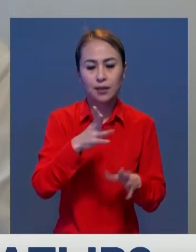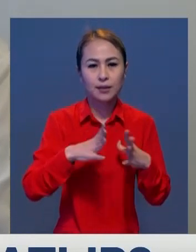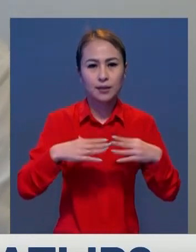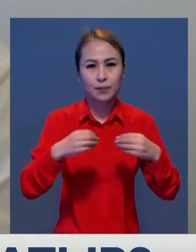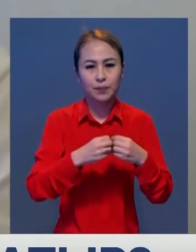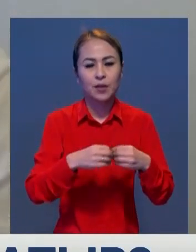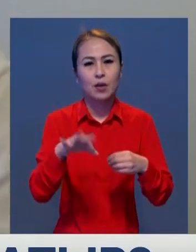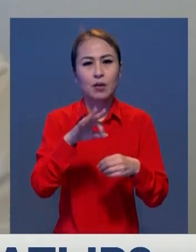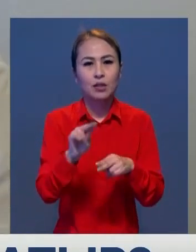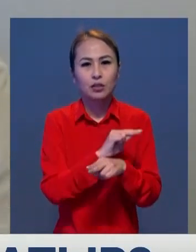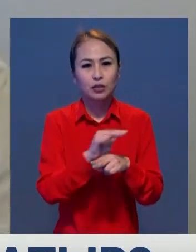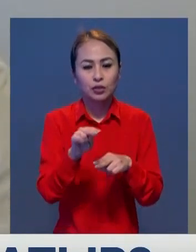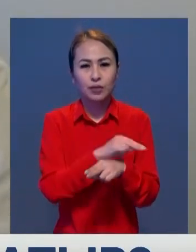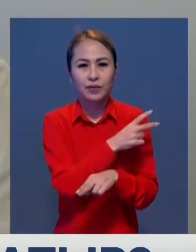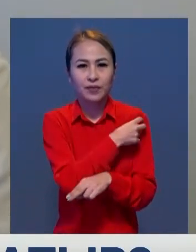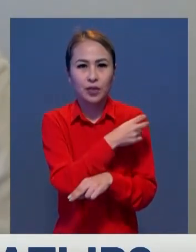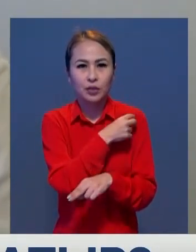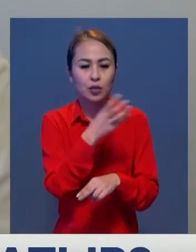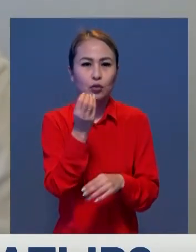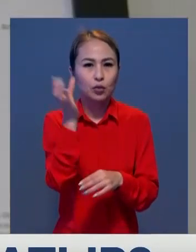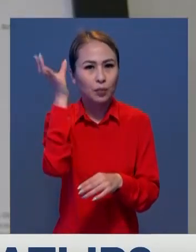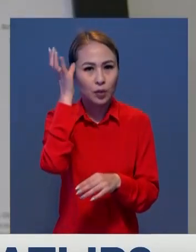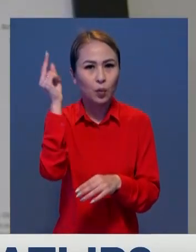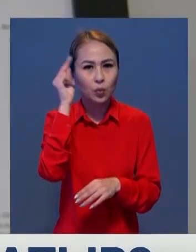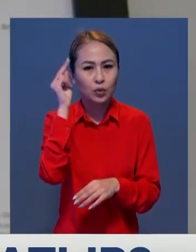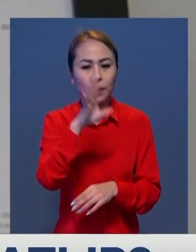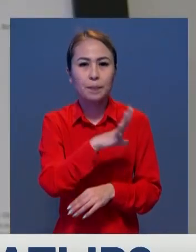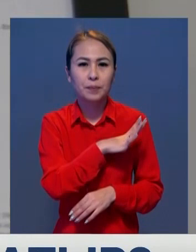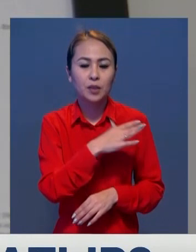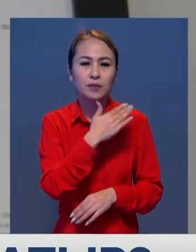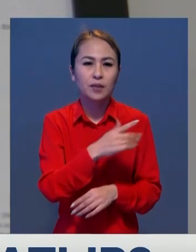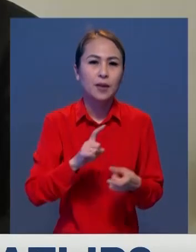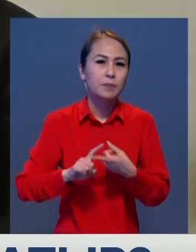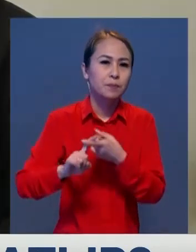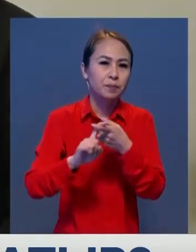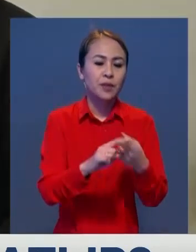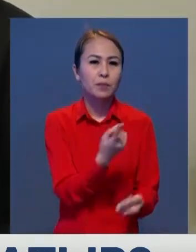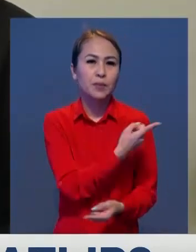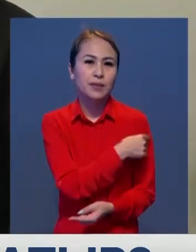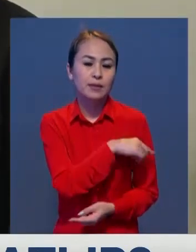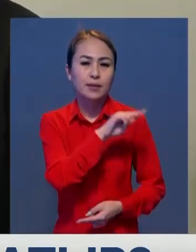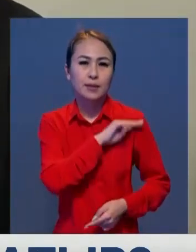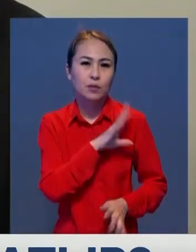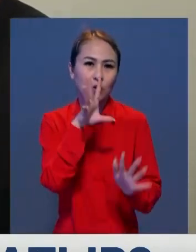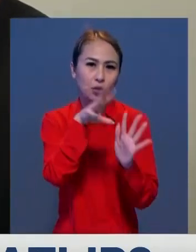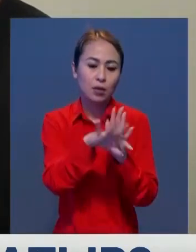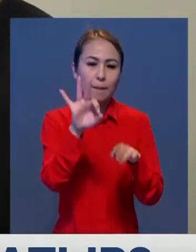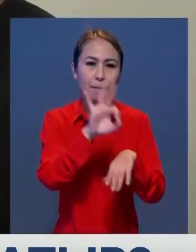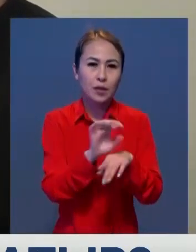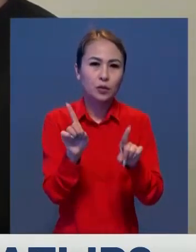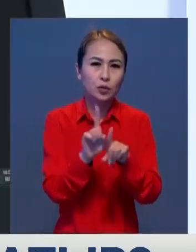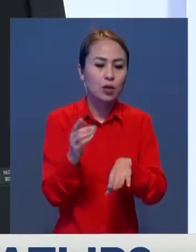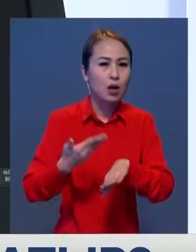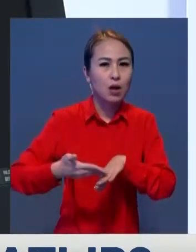отбасылық медицина мамандығы бойынша магистратурада оқыдым. Наталья эпидемия медициналық қызметкерлермен қатар науқыстар үшінде